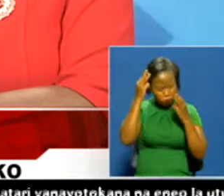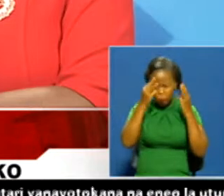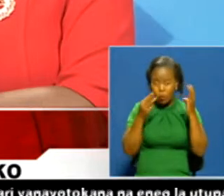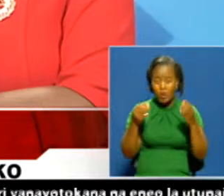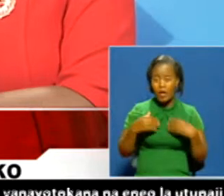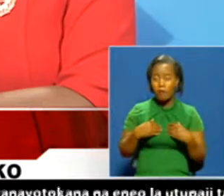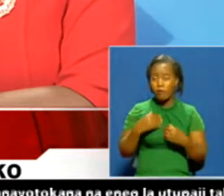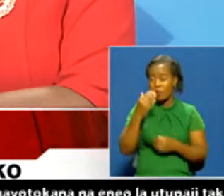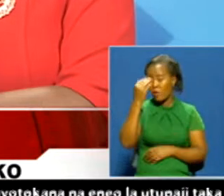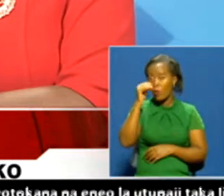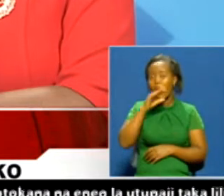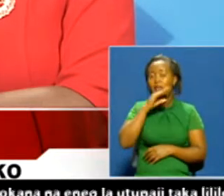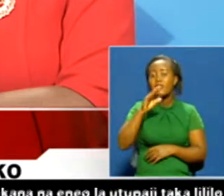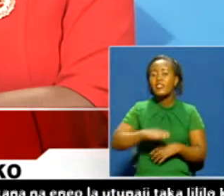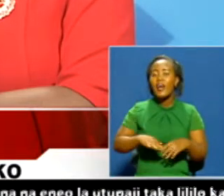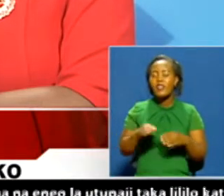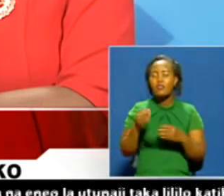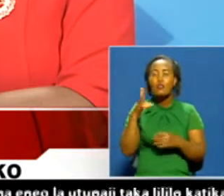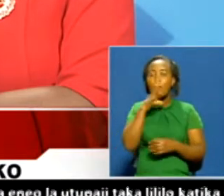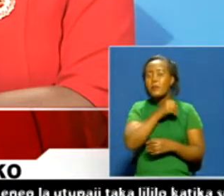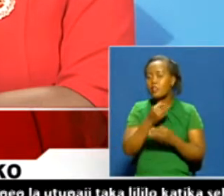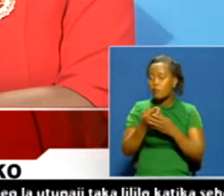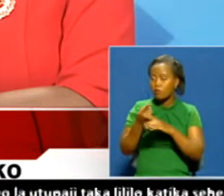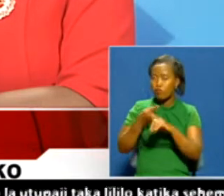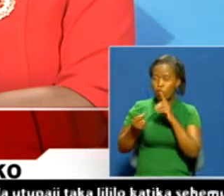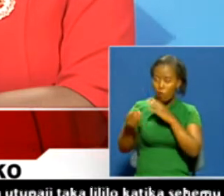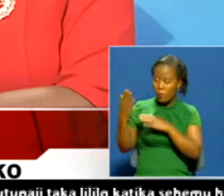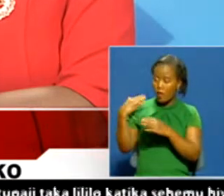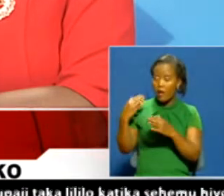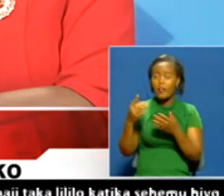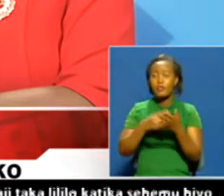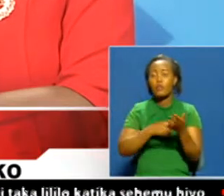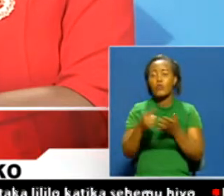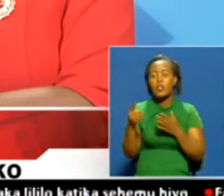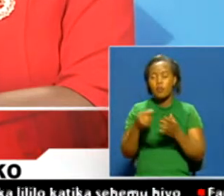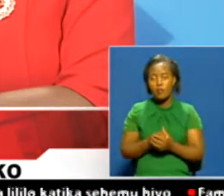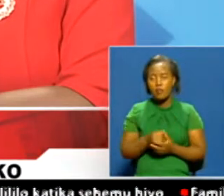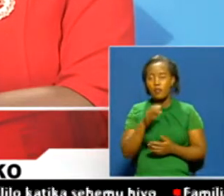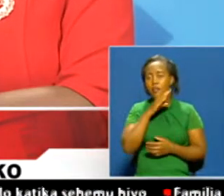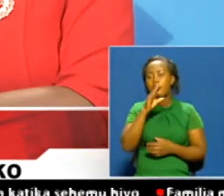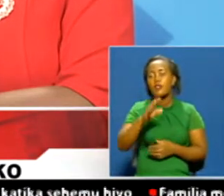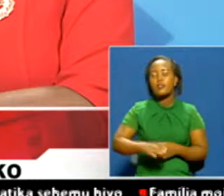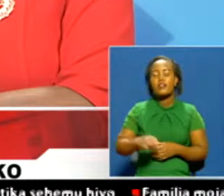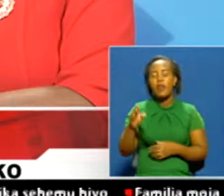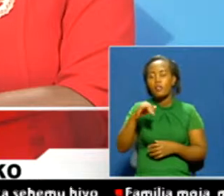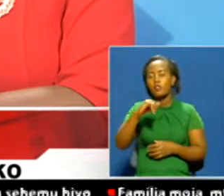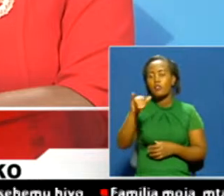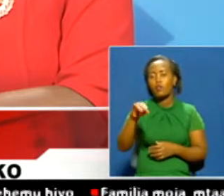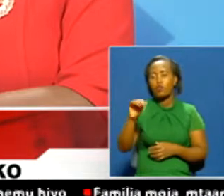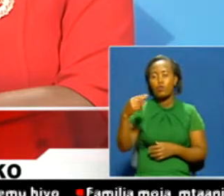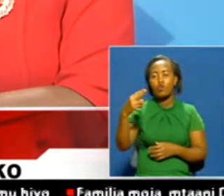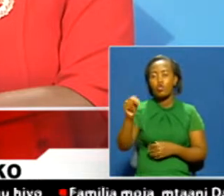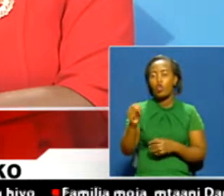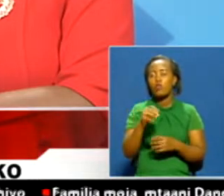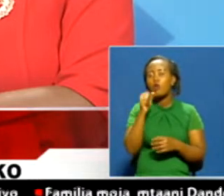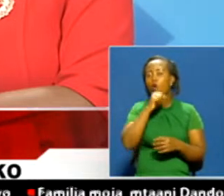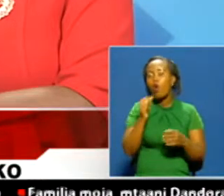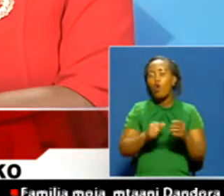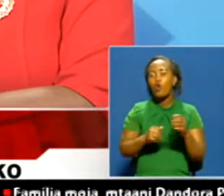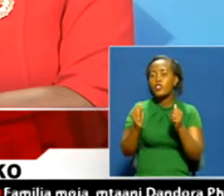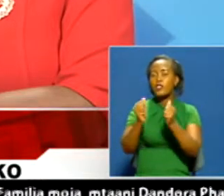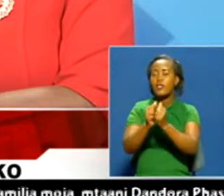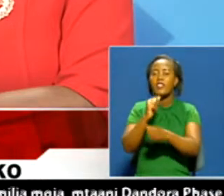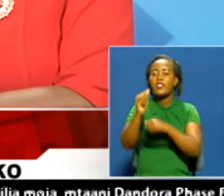moja lililopita. Kulingana na familia hiyo, mwana wao kwa jina John Ryan Ouma aliye na umri wa miaka 10 alionekana mara ya